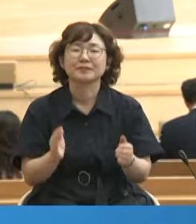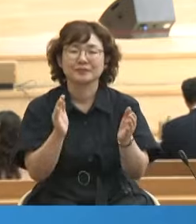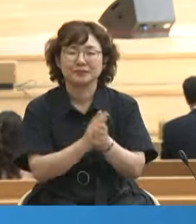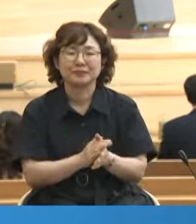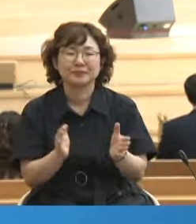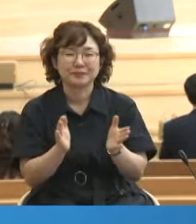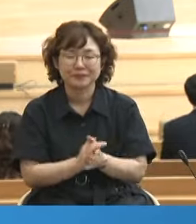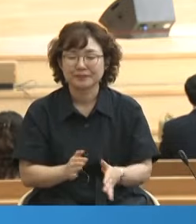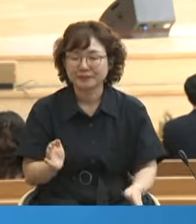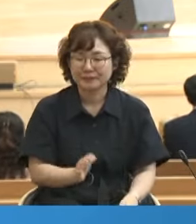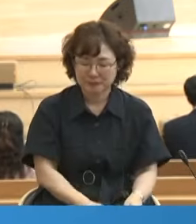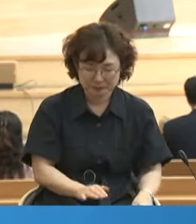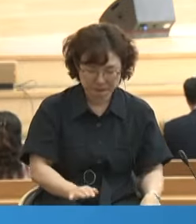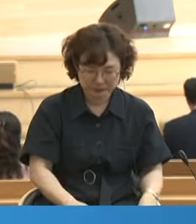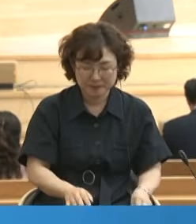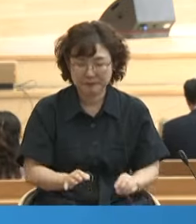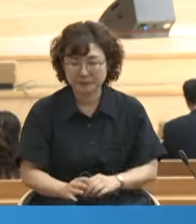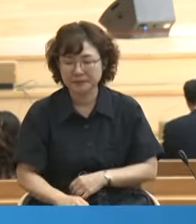마이크 잡아줘요.